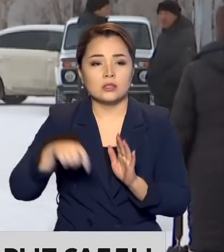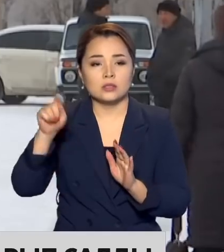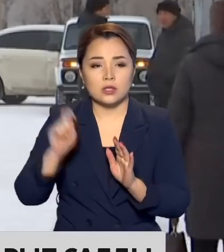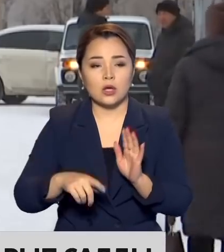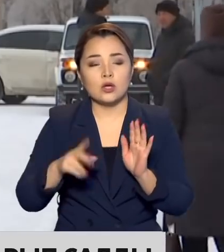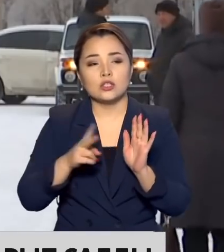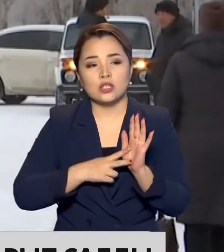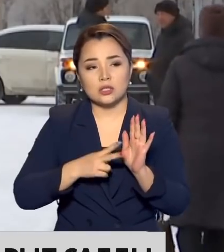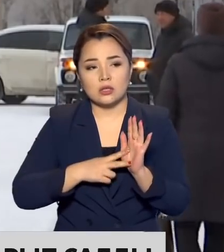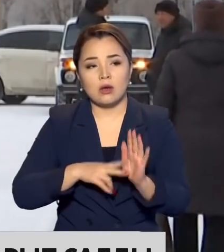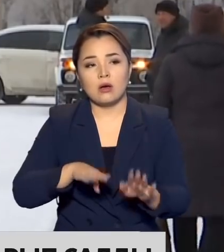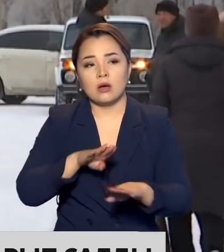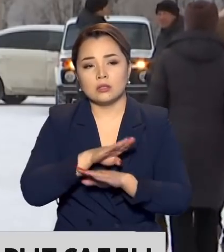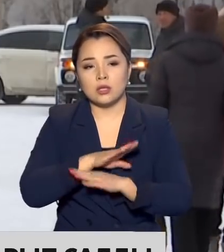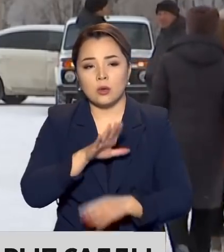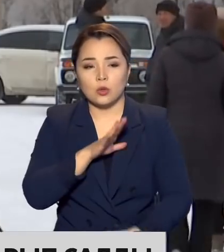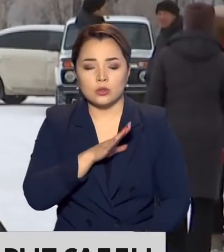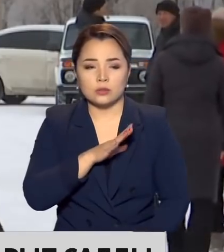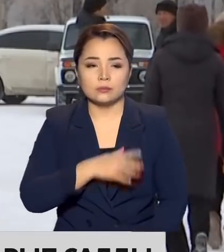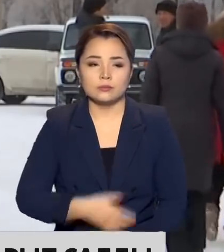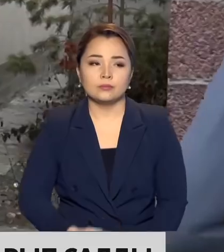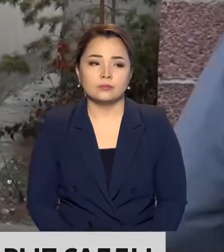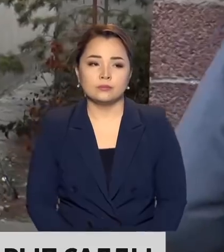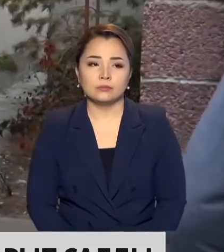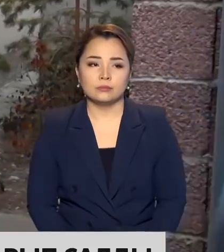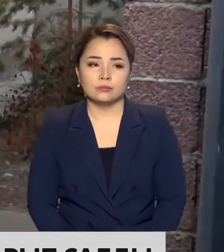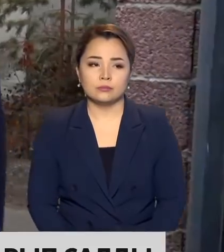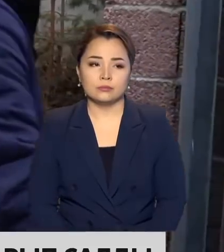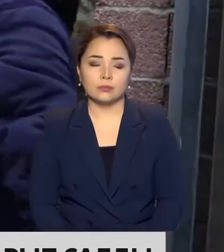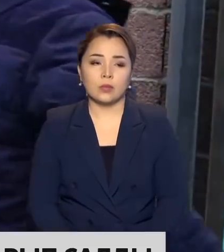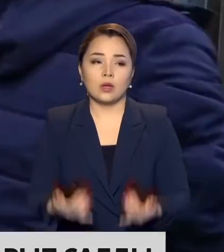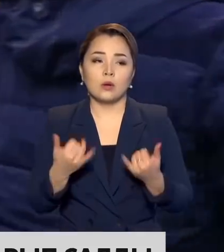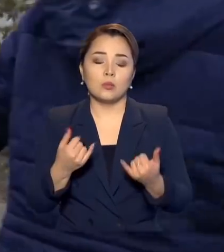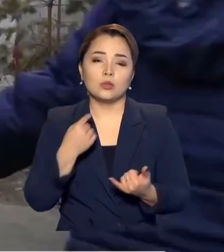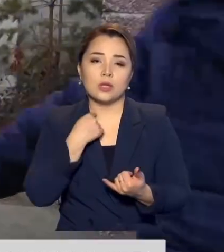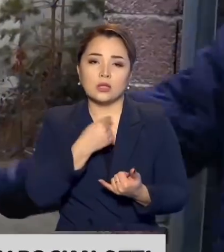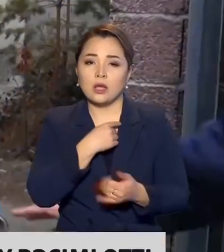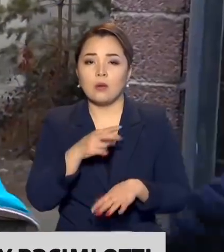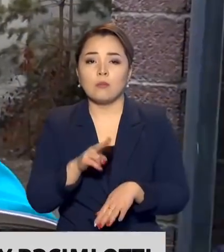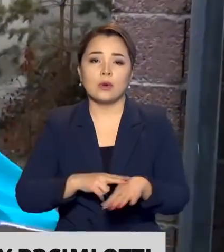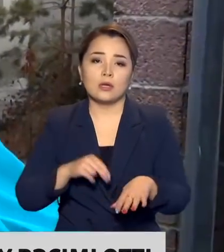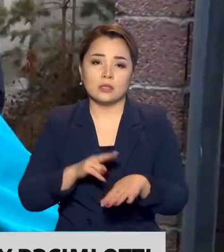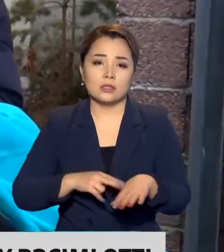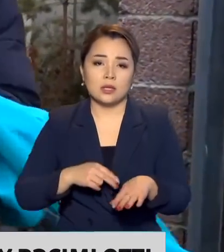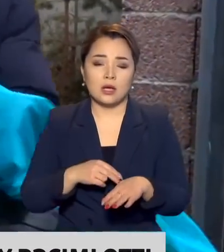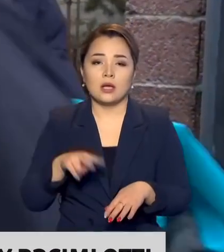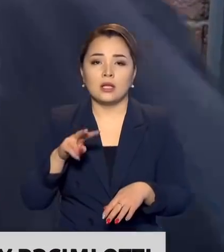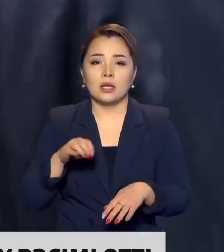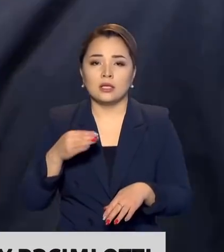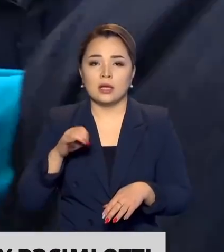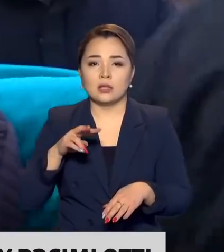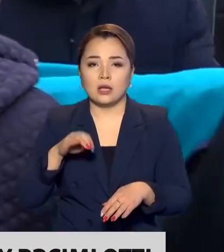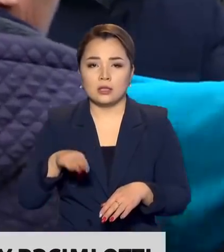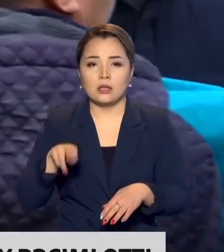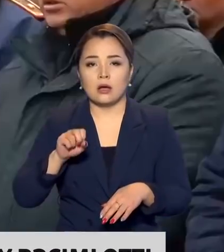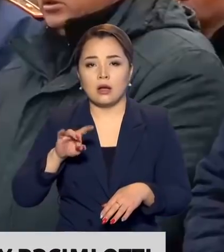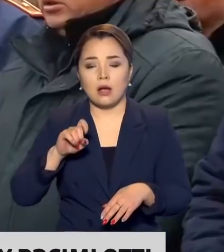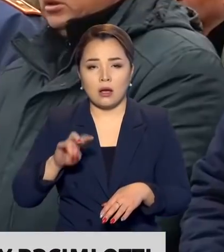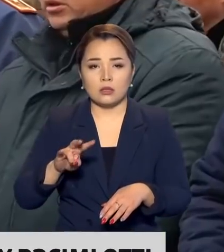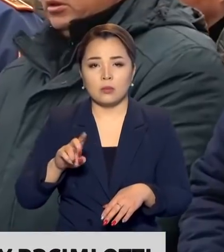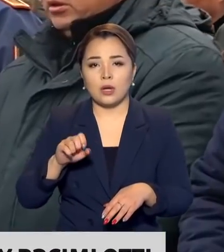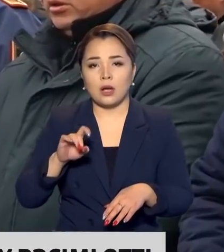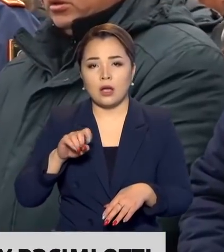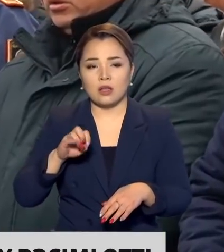күні уже қайтыс болды. Бүгін Талдықорғанда полиция лейтенанты Дархан Барғанаев та жер